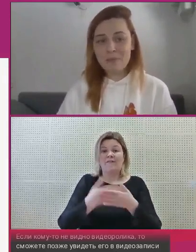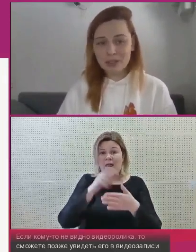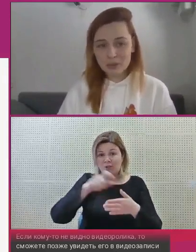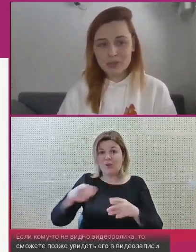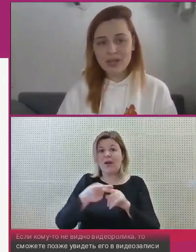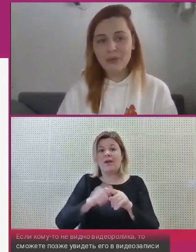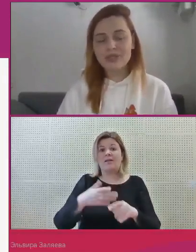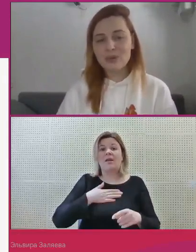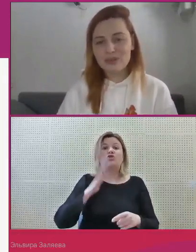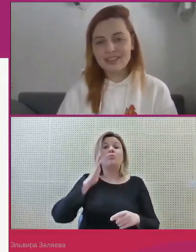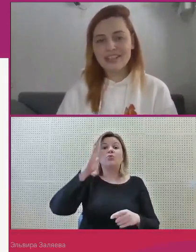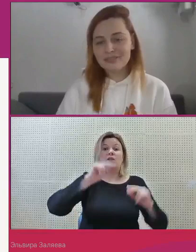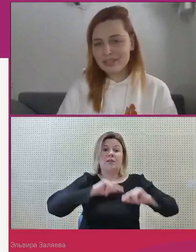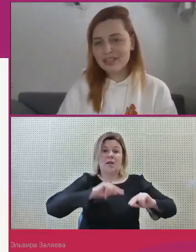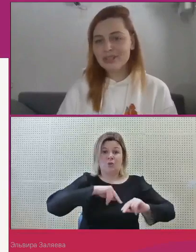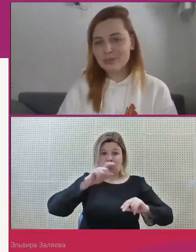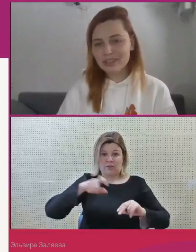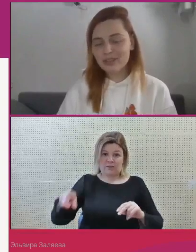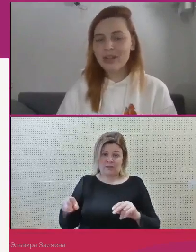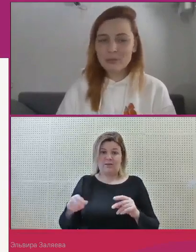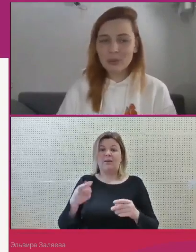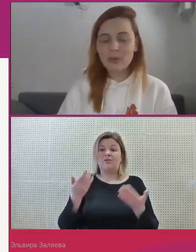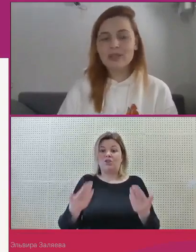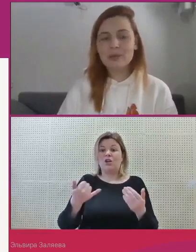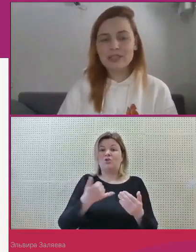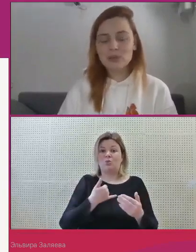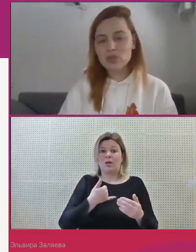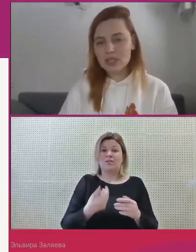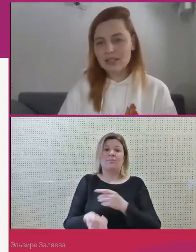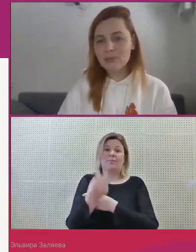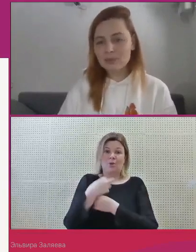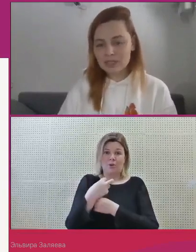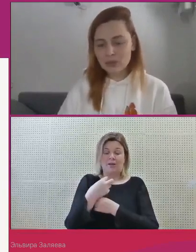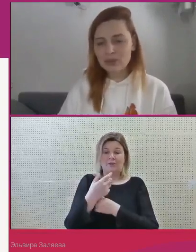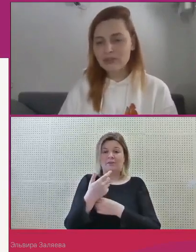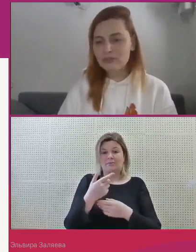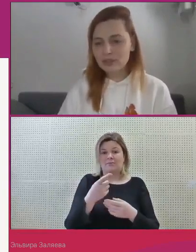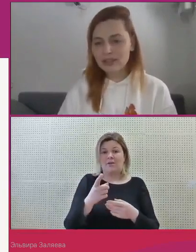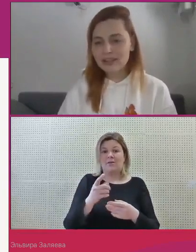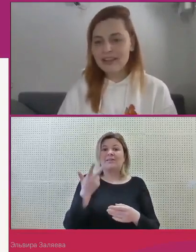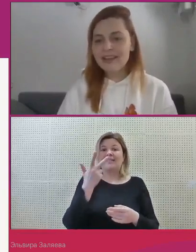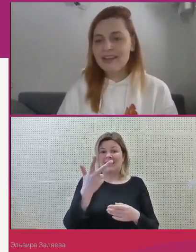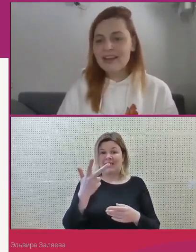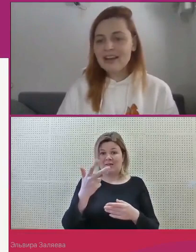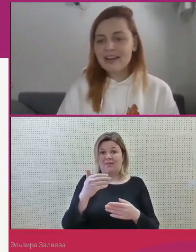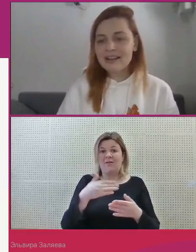3 человека в команду заходят новые, это все волонтеры, но они приходят на позицию уже сотрудников фонда.